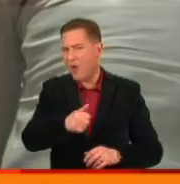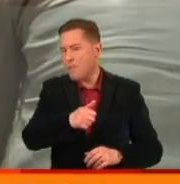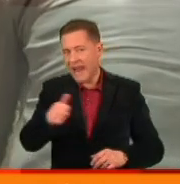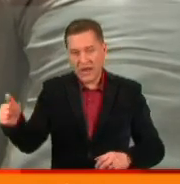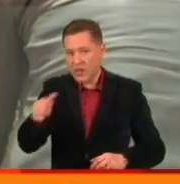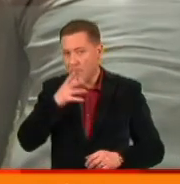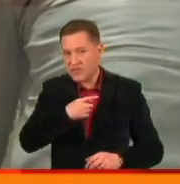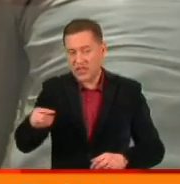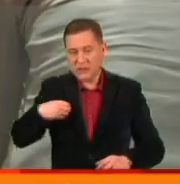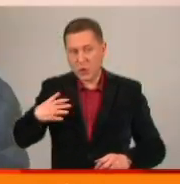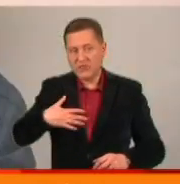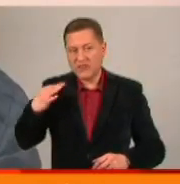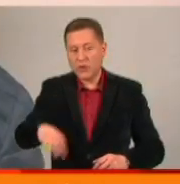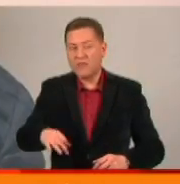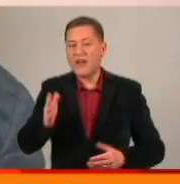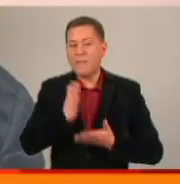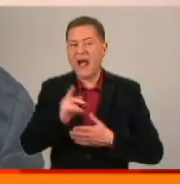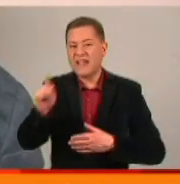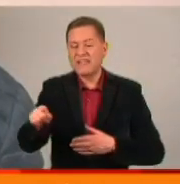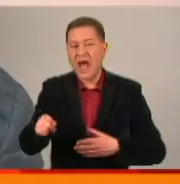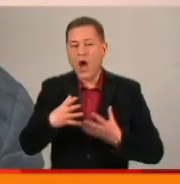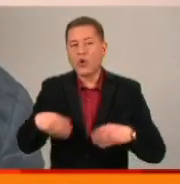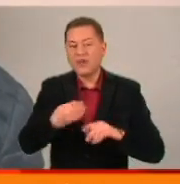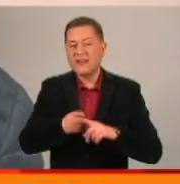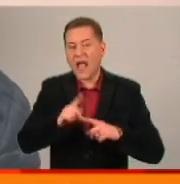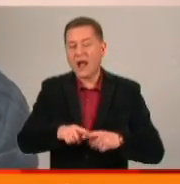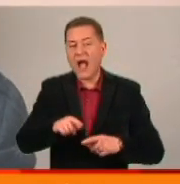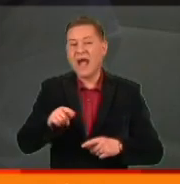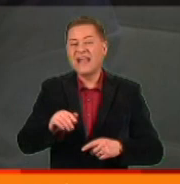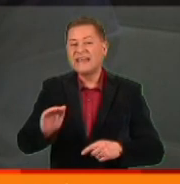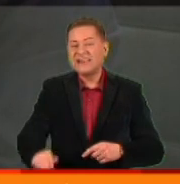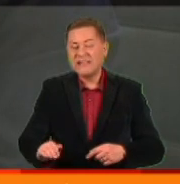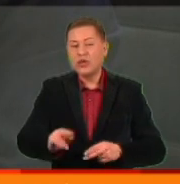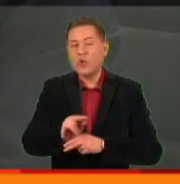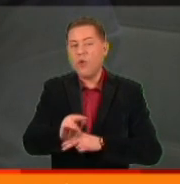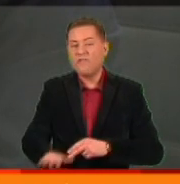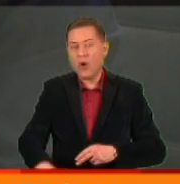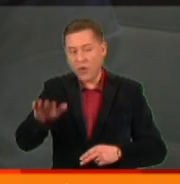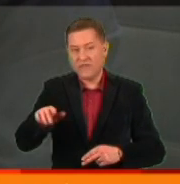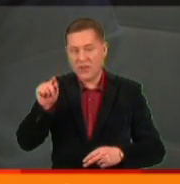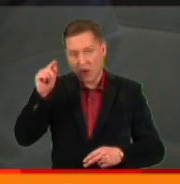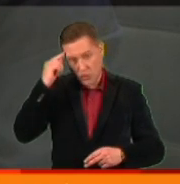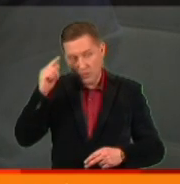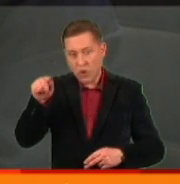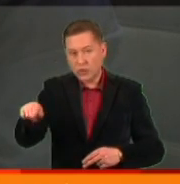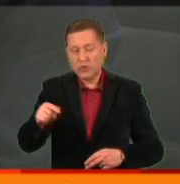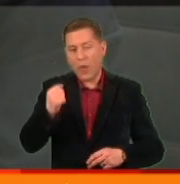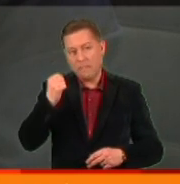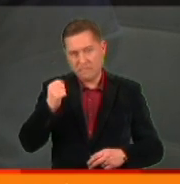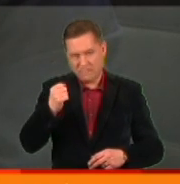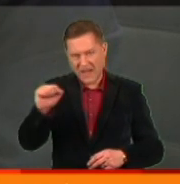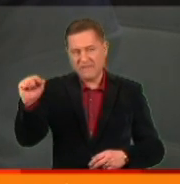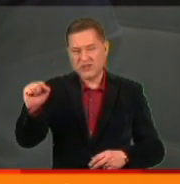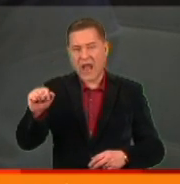час усиновлення має та родина, яка дитину виховувала. Я думаю, що тут переважає якраз